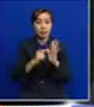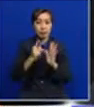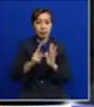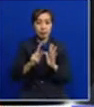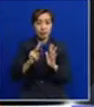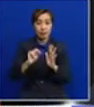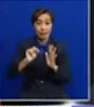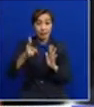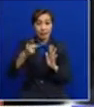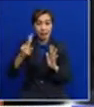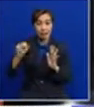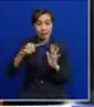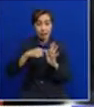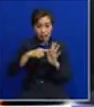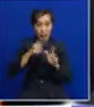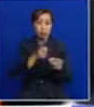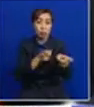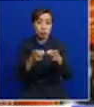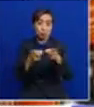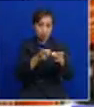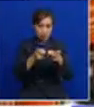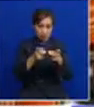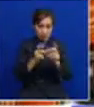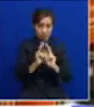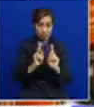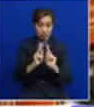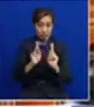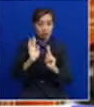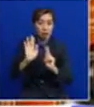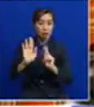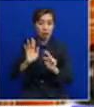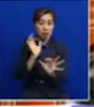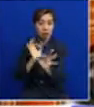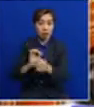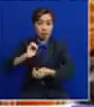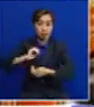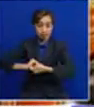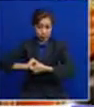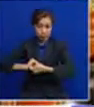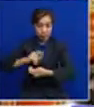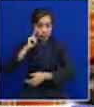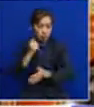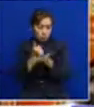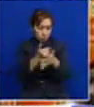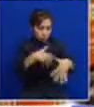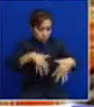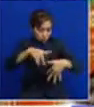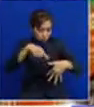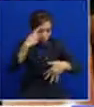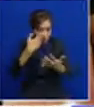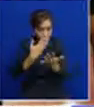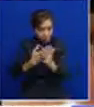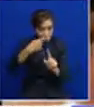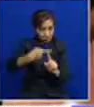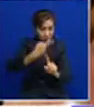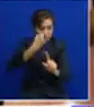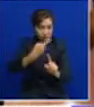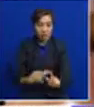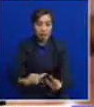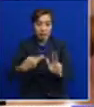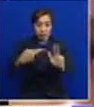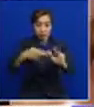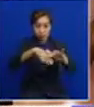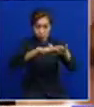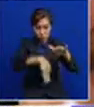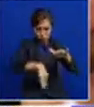การธอส.เปิดเผยว่าธนาคารจะปล่อยสินเชื่อให้กับผู้ที่มีรายได้สุทธิไม่เกิน 30,000 บาทต่อเดือนหรือว